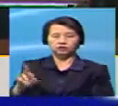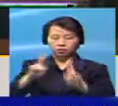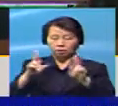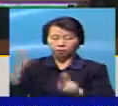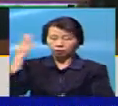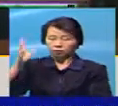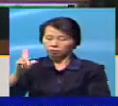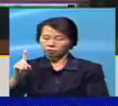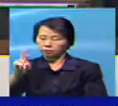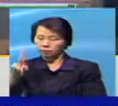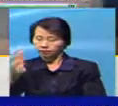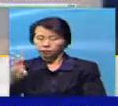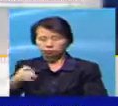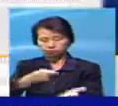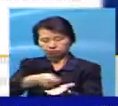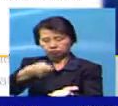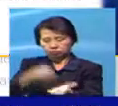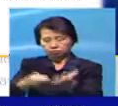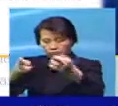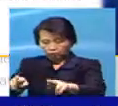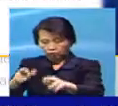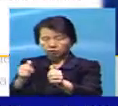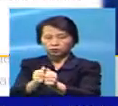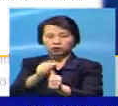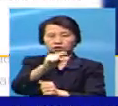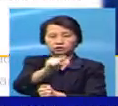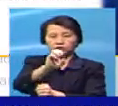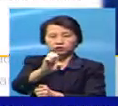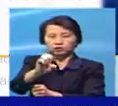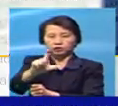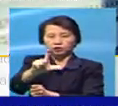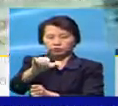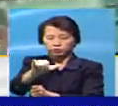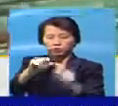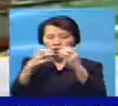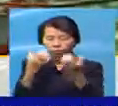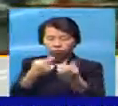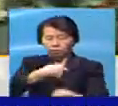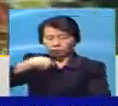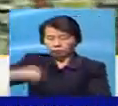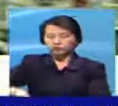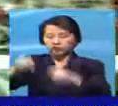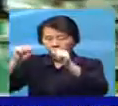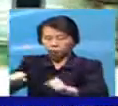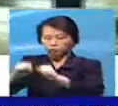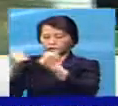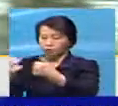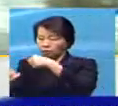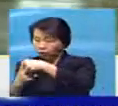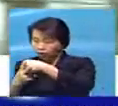lalu, DRB-Hicom memeterai perjanjian dengan Zhejiang Jili Holdings Group Company Limited bagi membolehkan syarikat